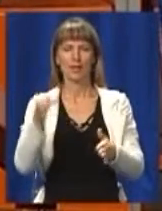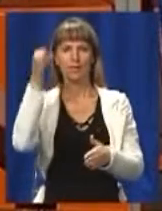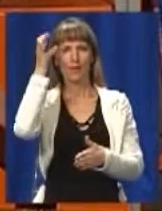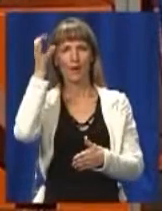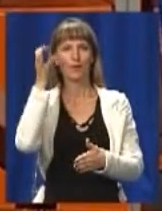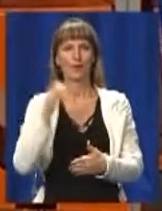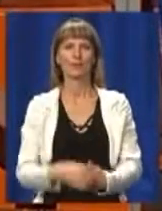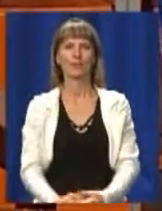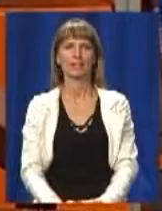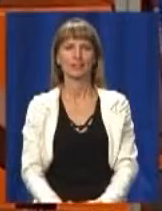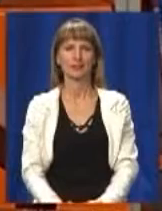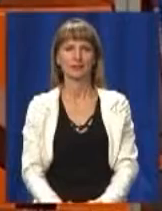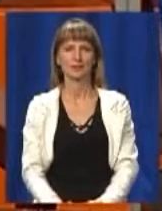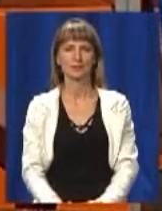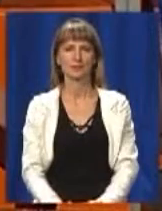науковий?